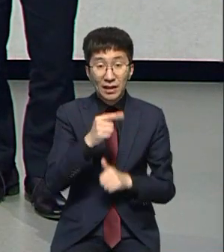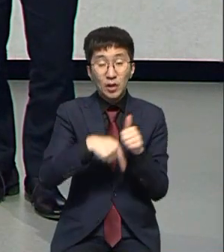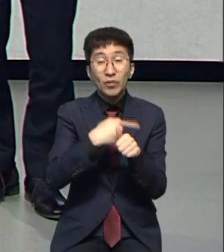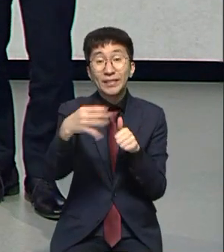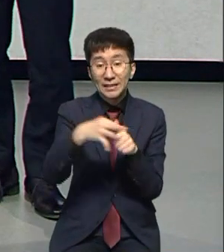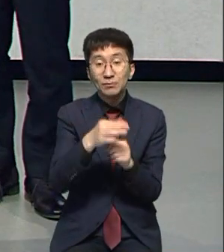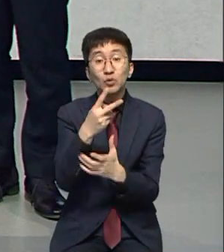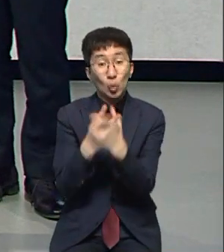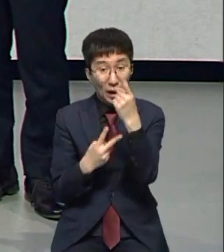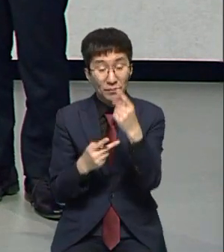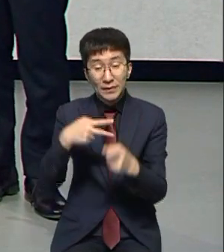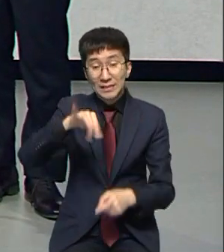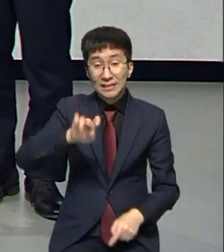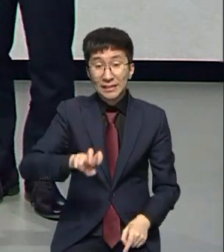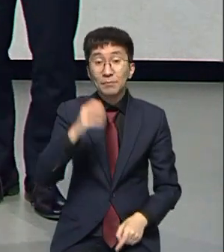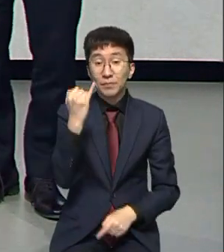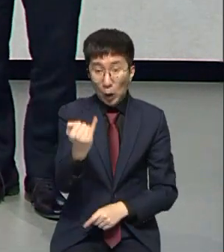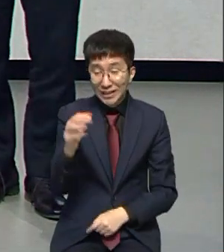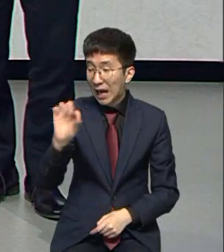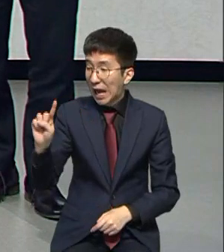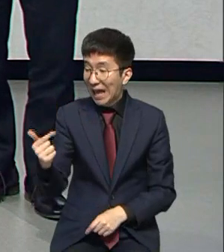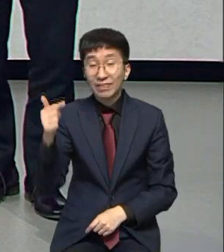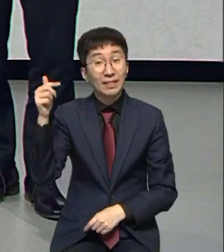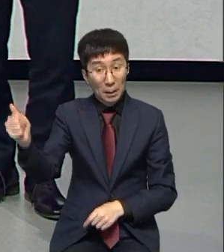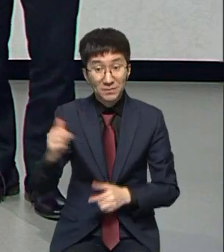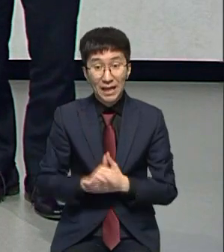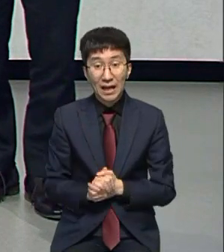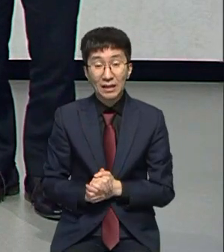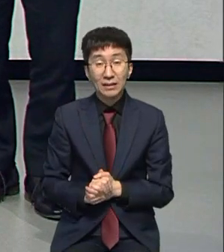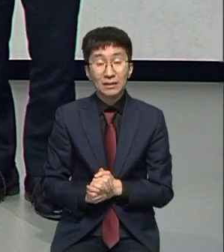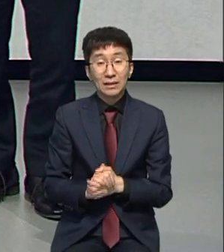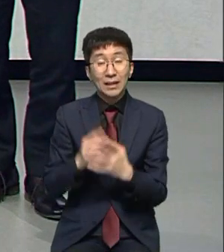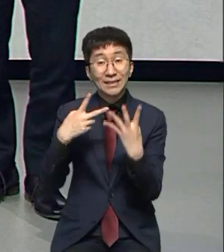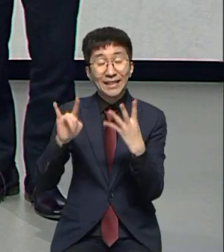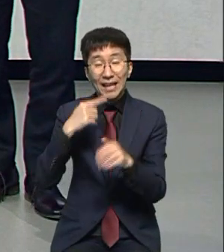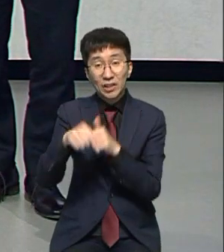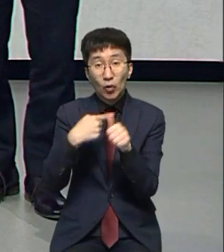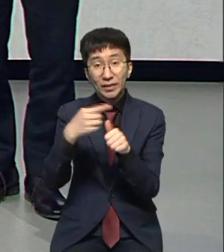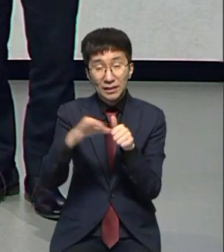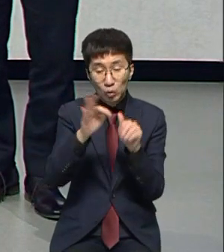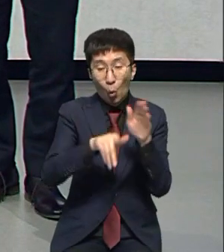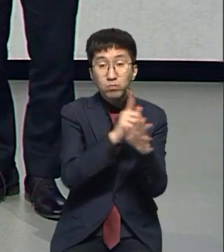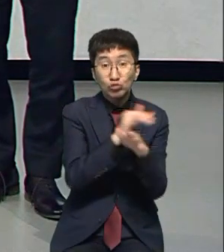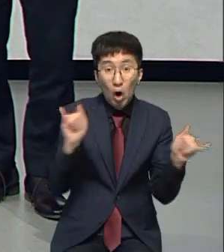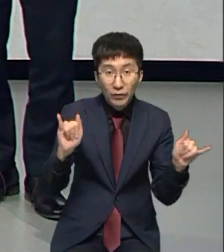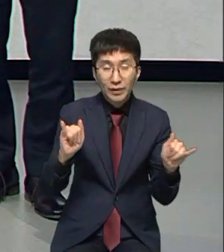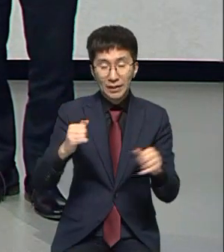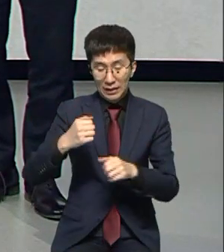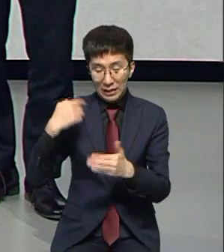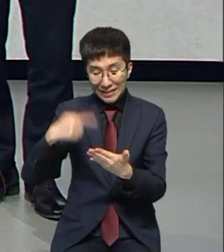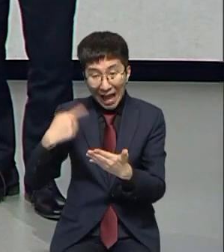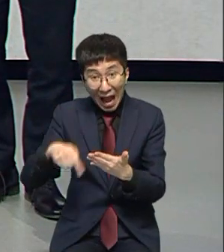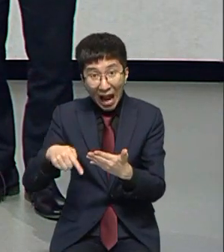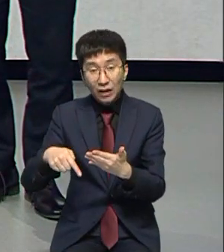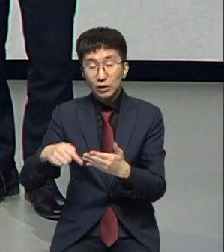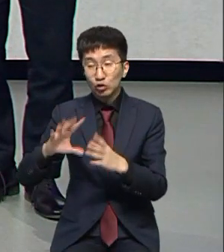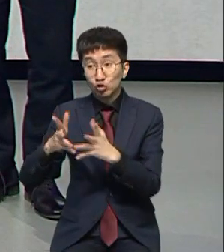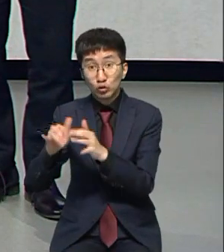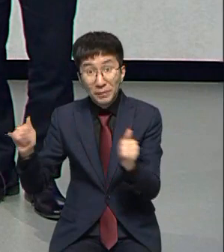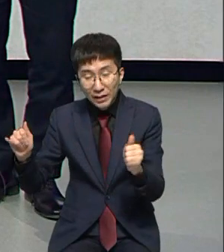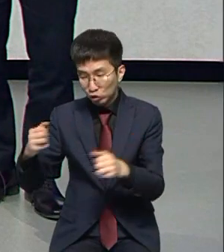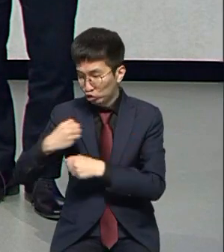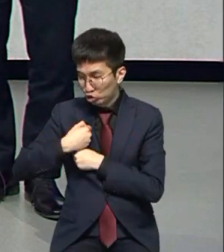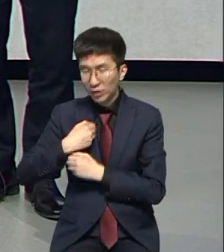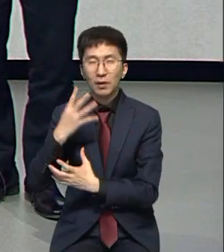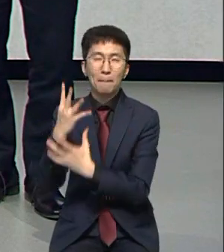문제. 심상정, 안철수 후보는 4대 연금인 공무원, 사학, 군인, 국민연금을 일원화하자고